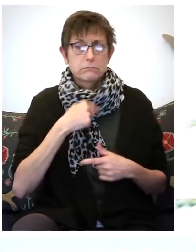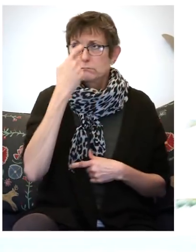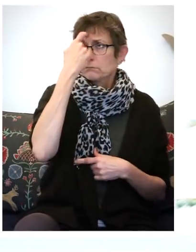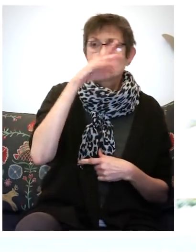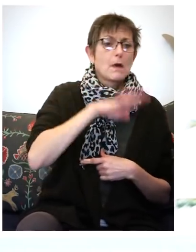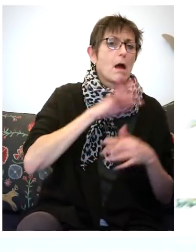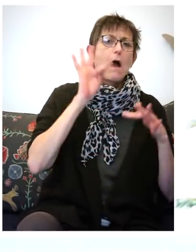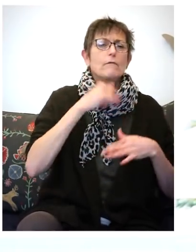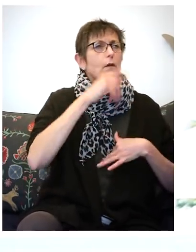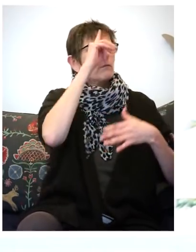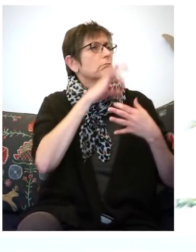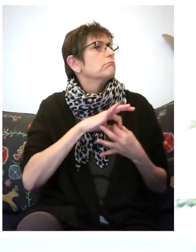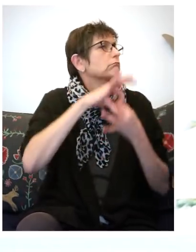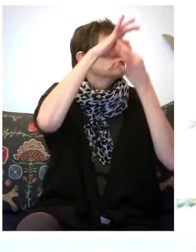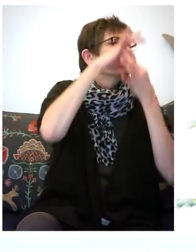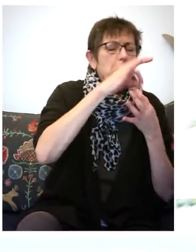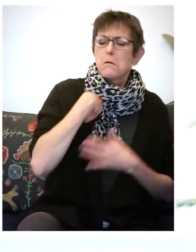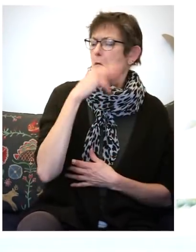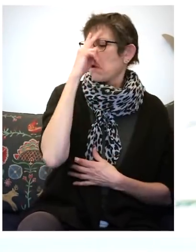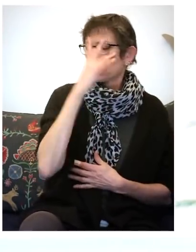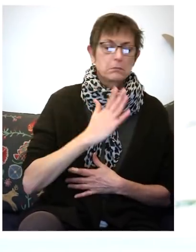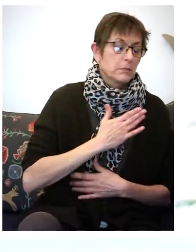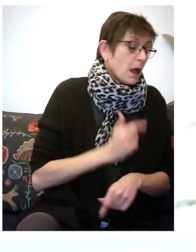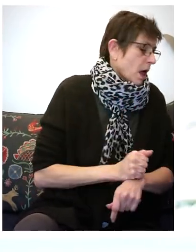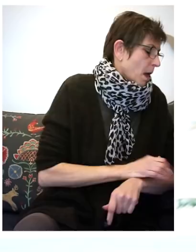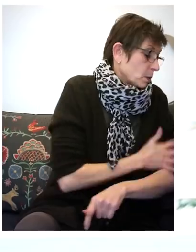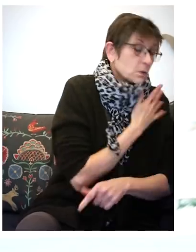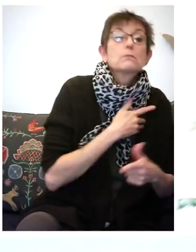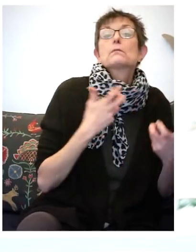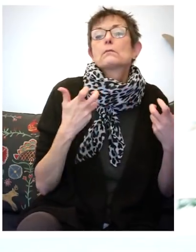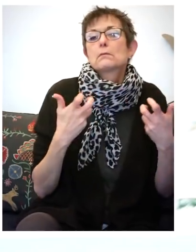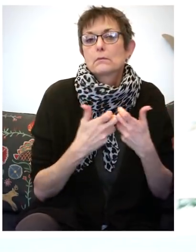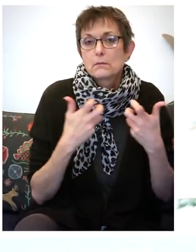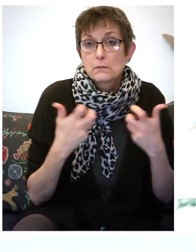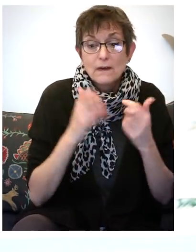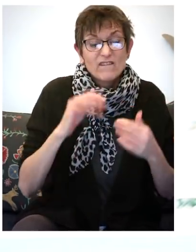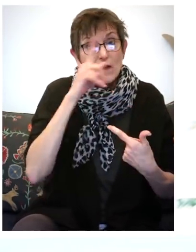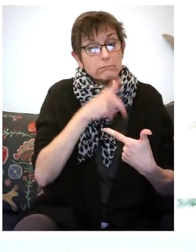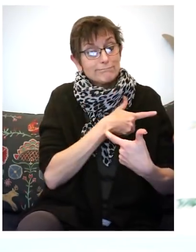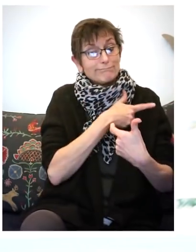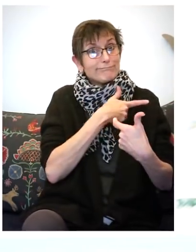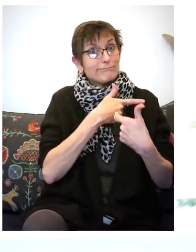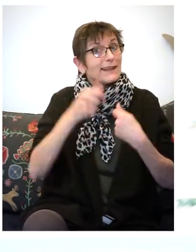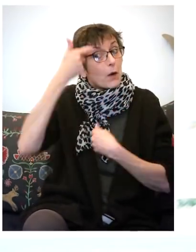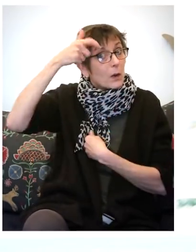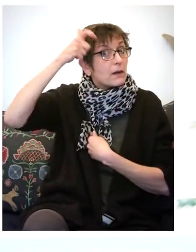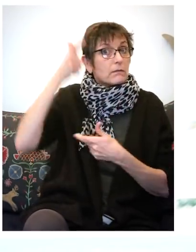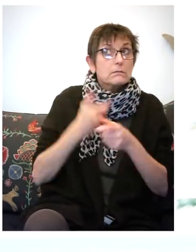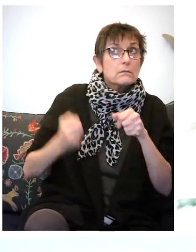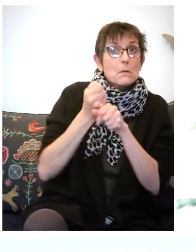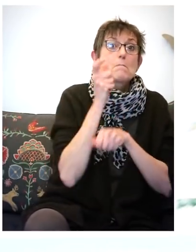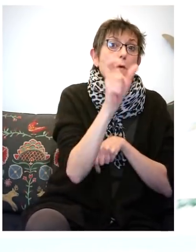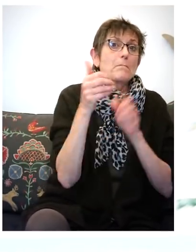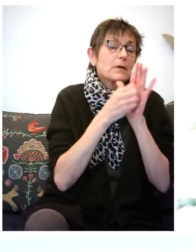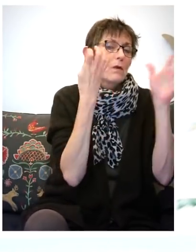notre système de pensée versus nos croyances ou nos habitudes ou encore nos émotions. Et pour la petite anecdote, le terme de dissonance cognitive a été formulé en 1957